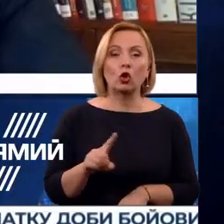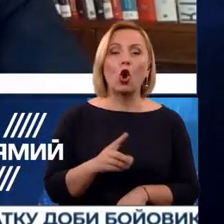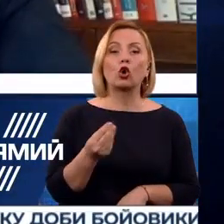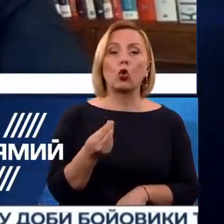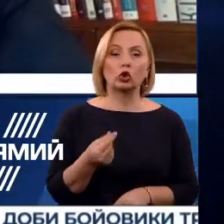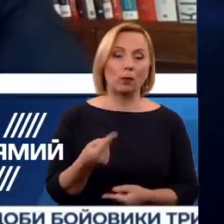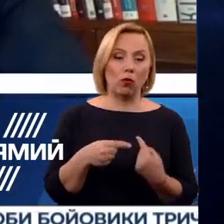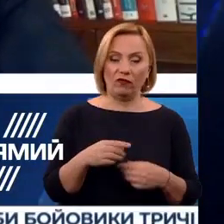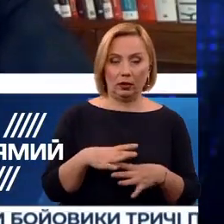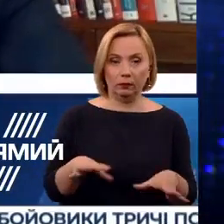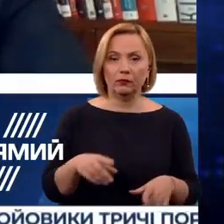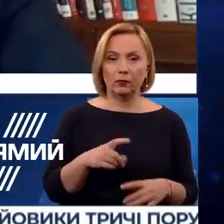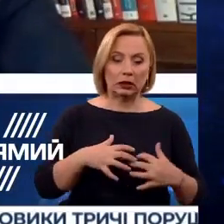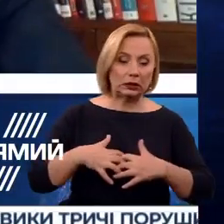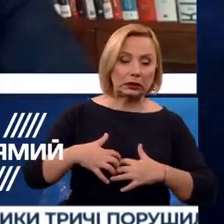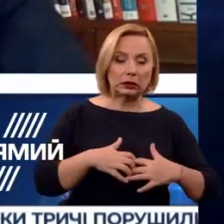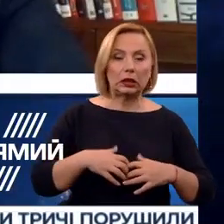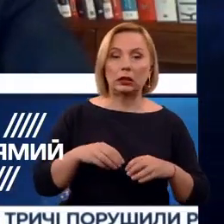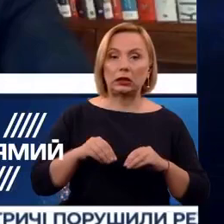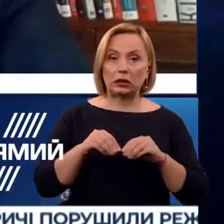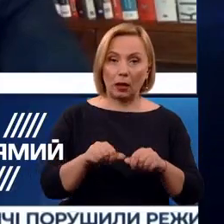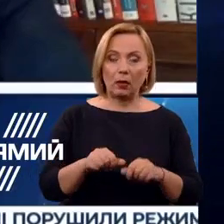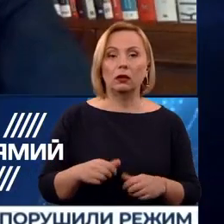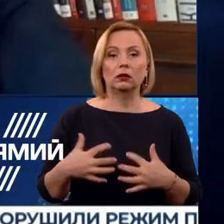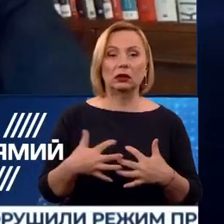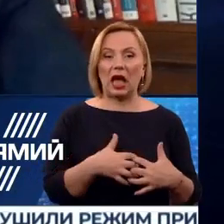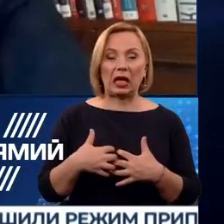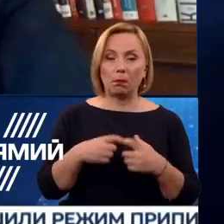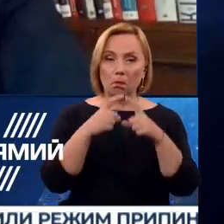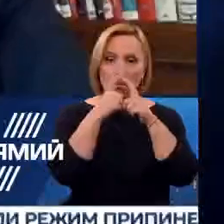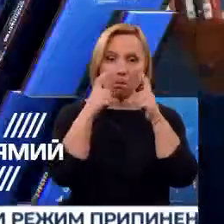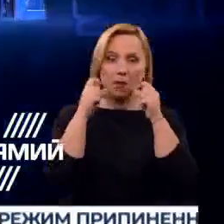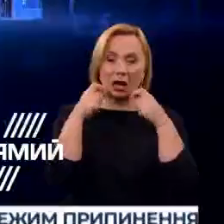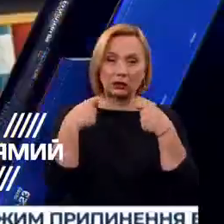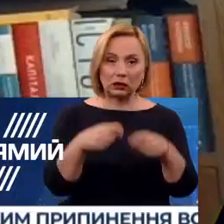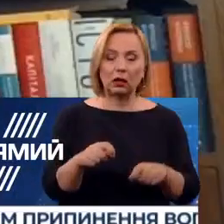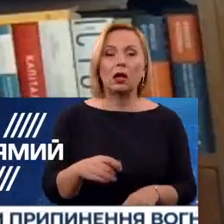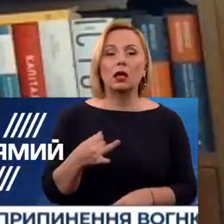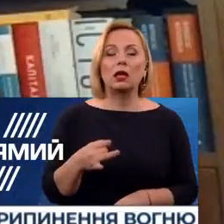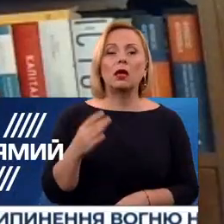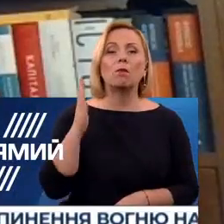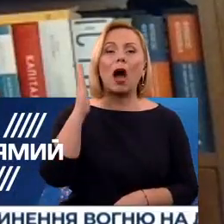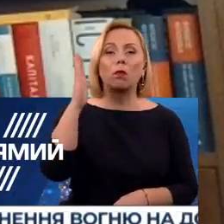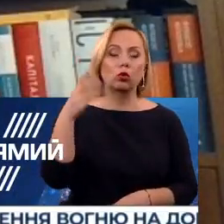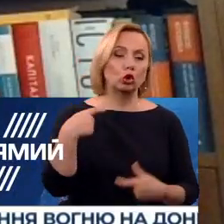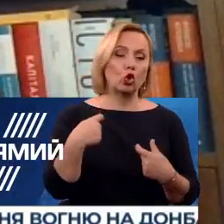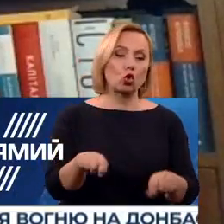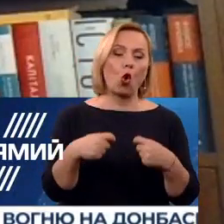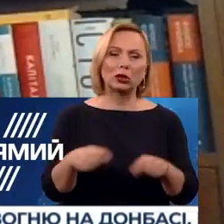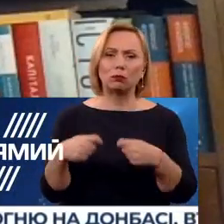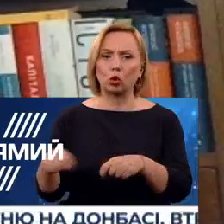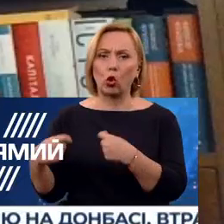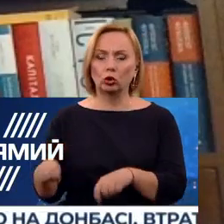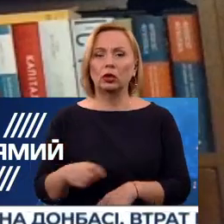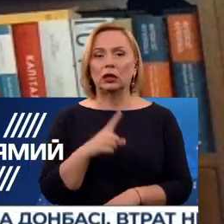повернуті. Вони дерибанять землю, дерибанять маски, дерибанять майбутнє України, розпродуючи наліво і направо за